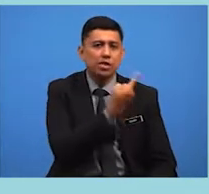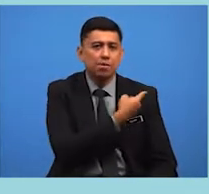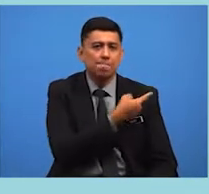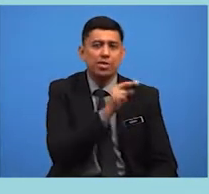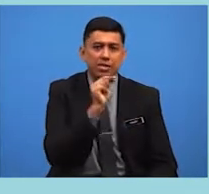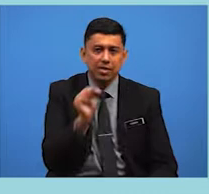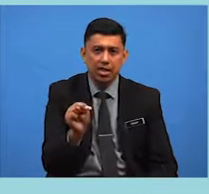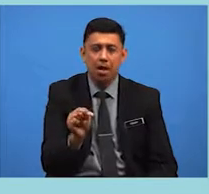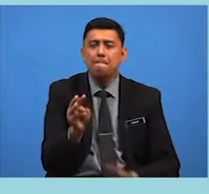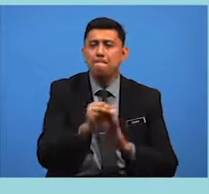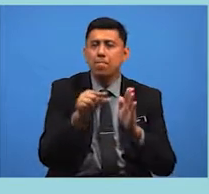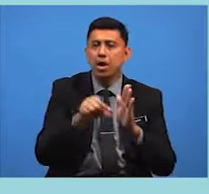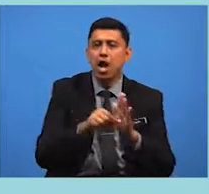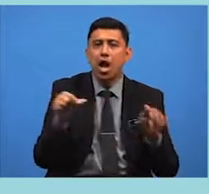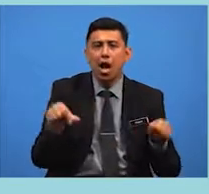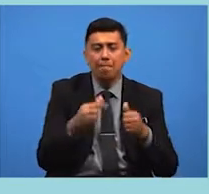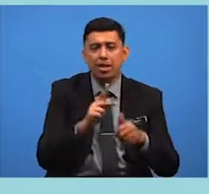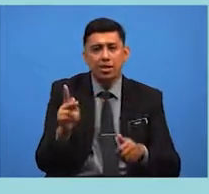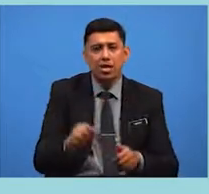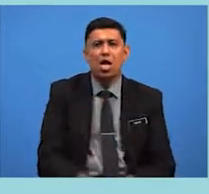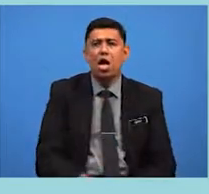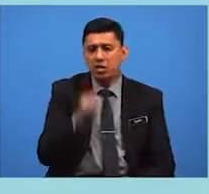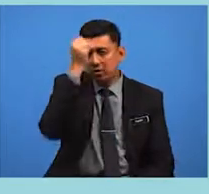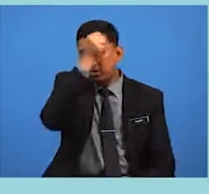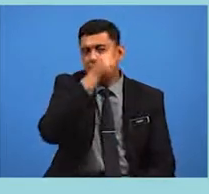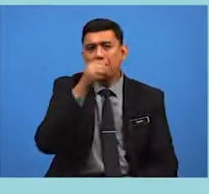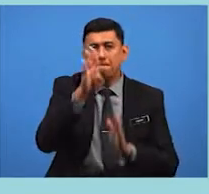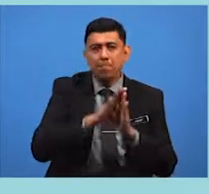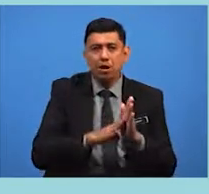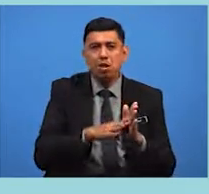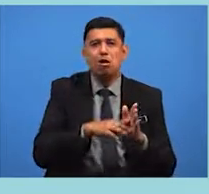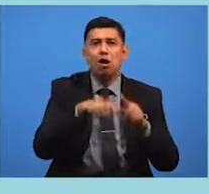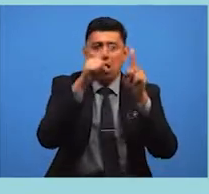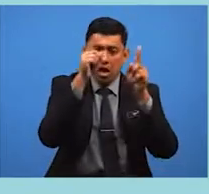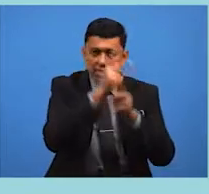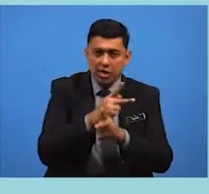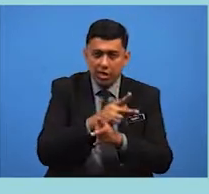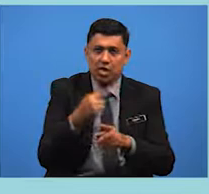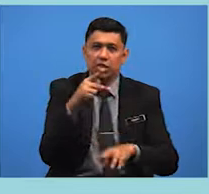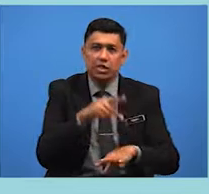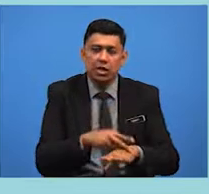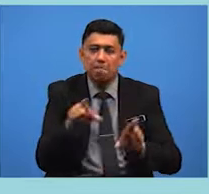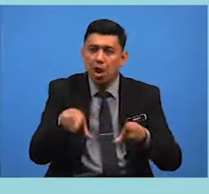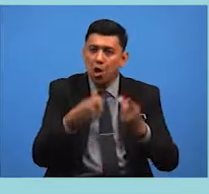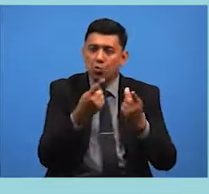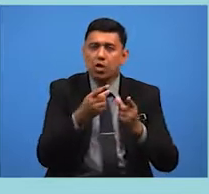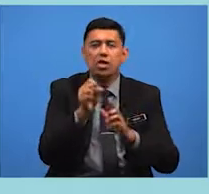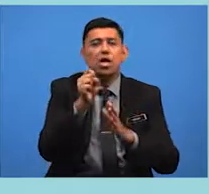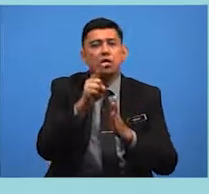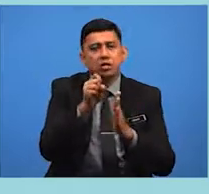kita mestilah mengamalkan sikap berhati-hati ketika melakukan sesuatu